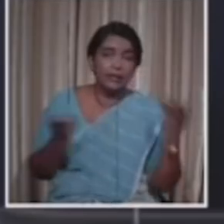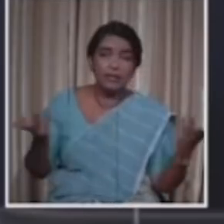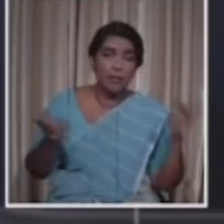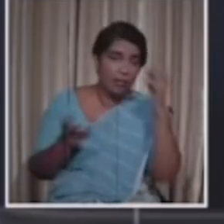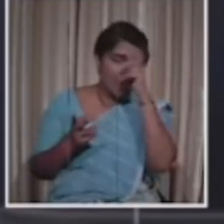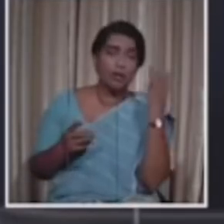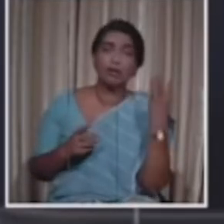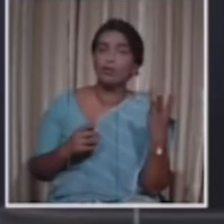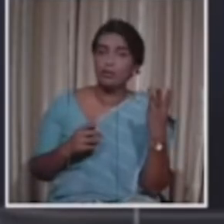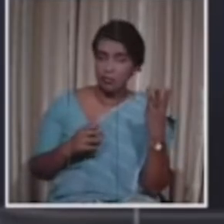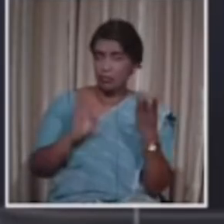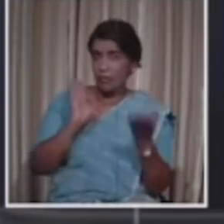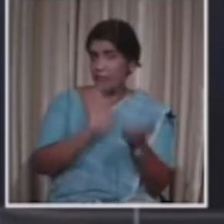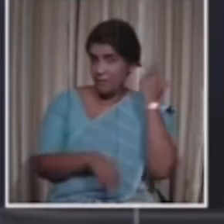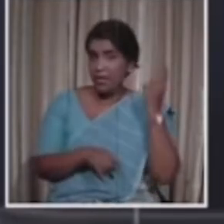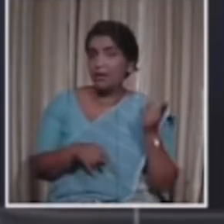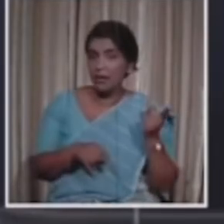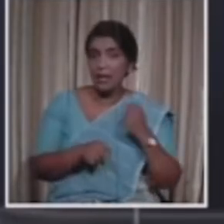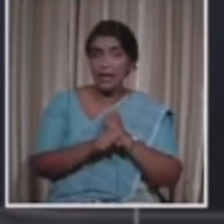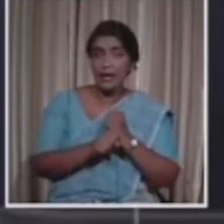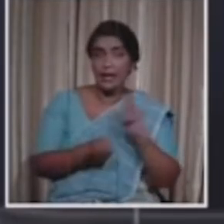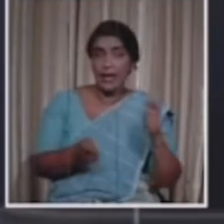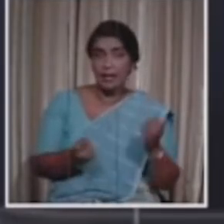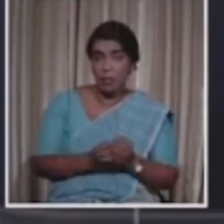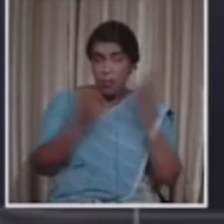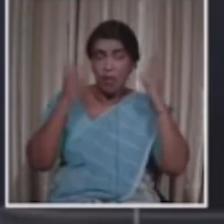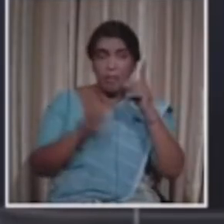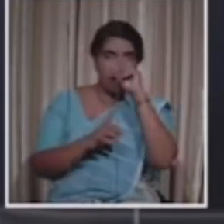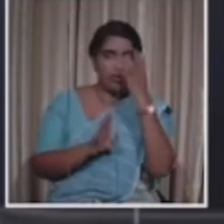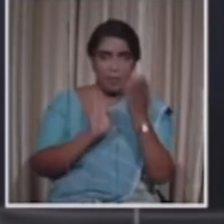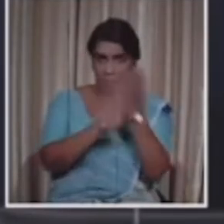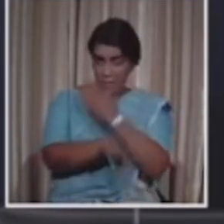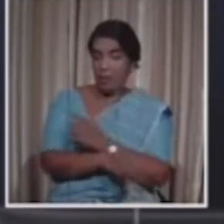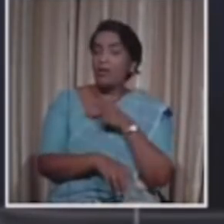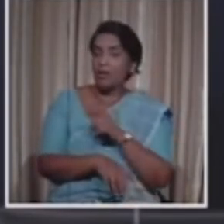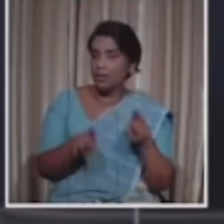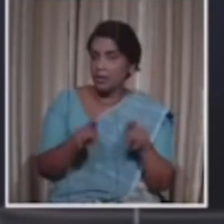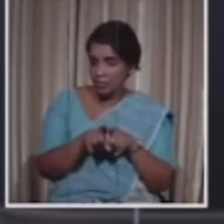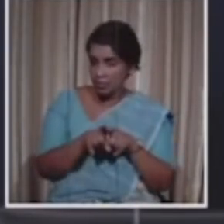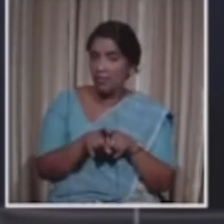3ක්. 3කටත් වැඩි. ගෑස් පුපුරන්න පටන් ගන්න මාස 3කටත් වැඩි. ඒක නිසා